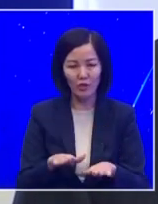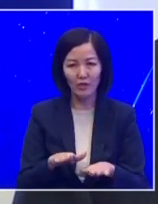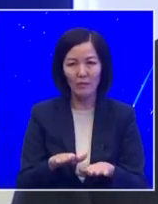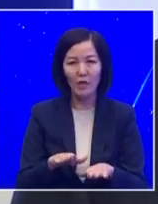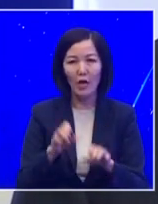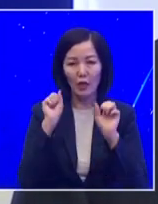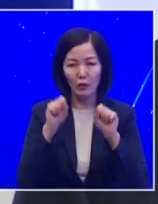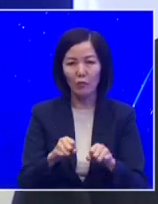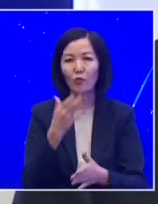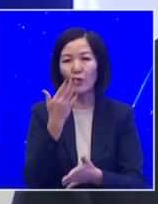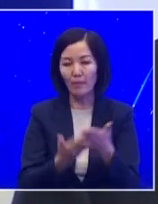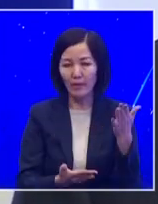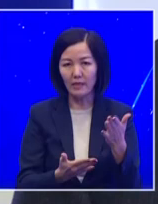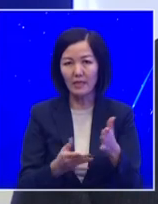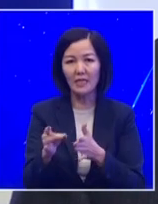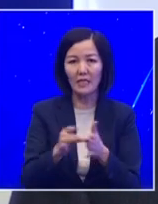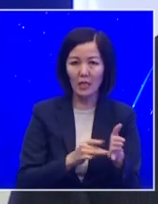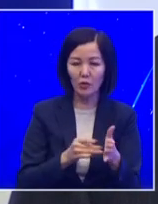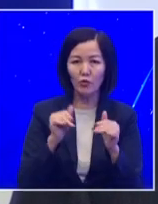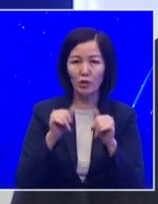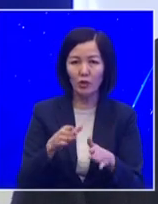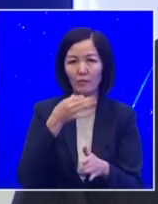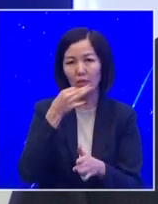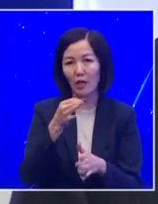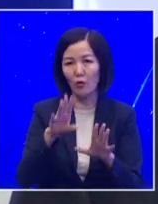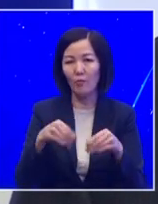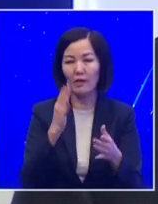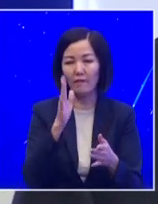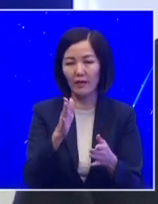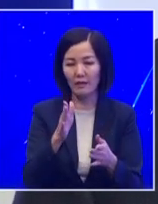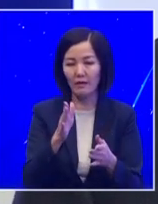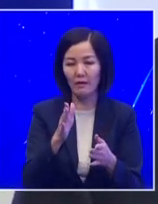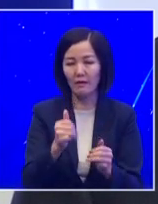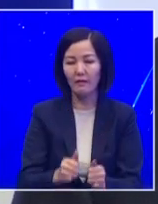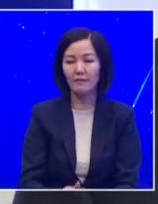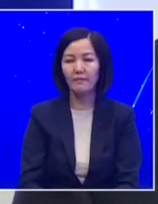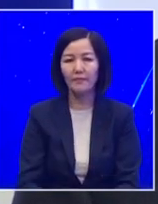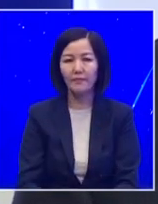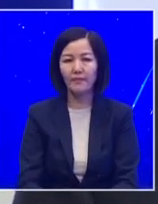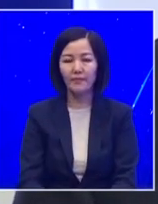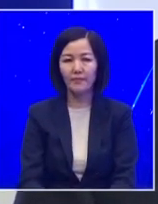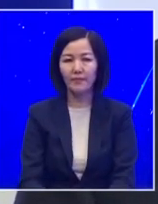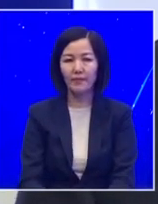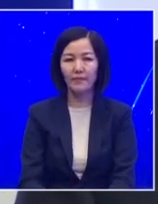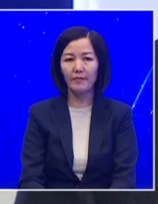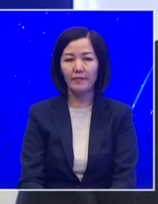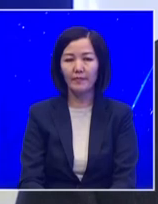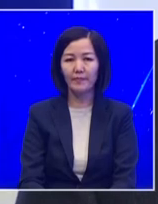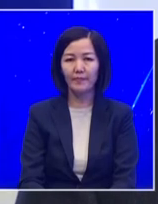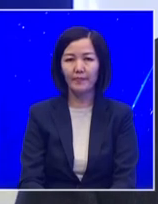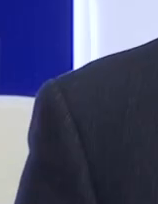они могут обратиться, и мы в оперативном порядке, то есть в рамках нормативно-правовых актов, рассматриваем и даем